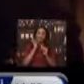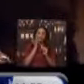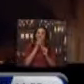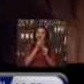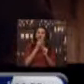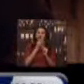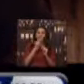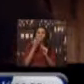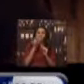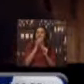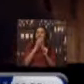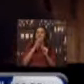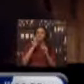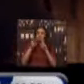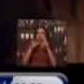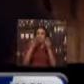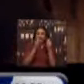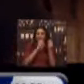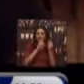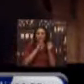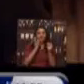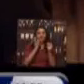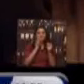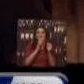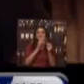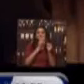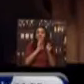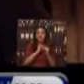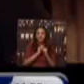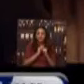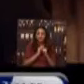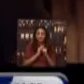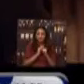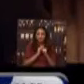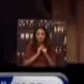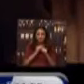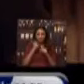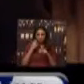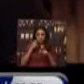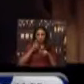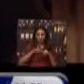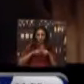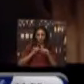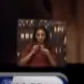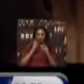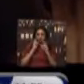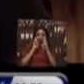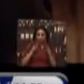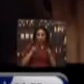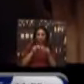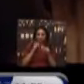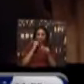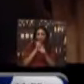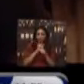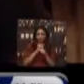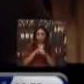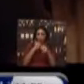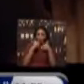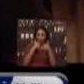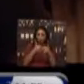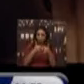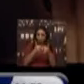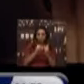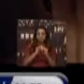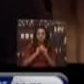عايزه، لان ما هوش فيلم بيتشاف كتير، وما هوش فيلم معروف، ويمكن مش مفهوم قوي.